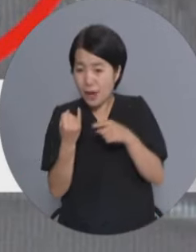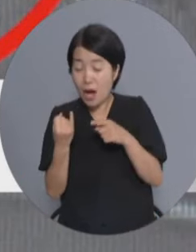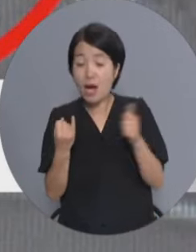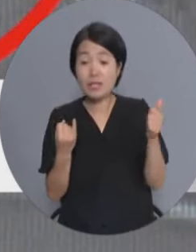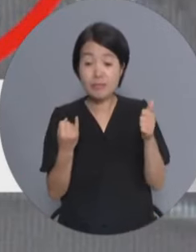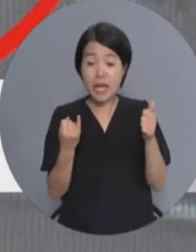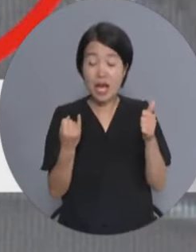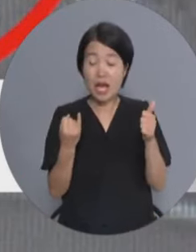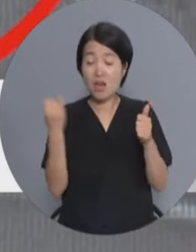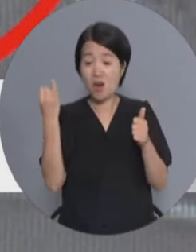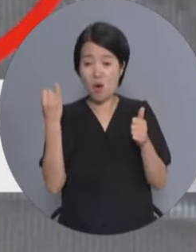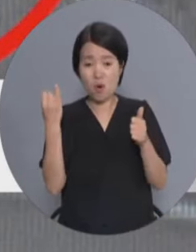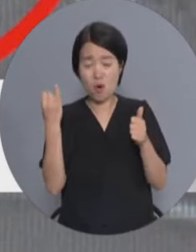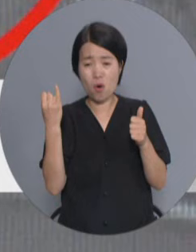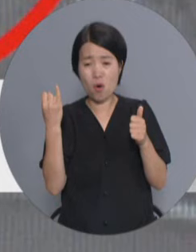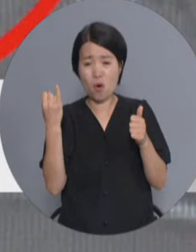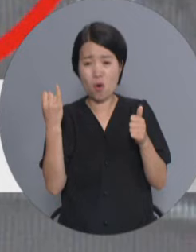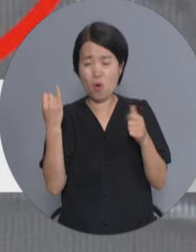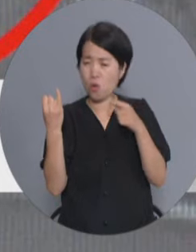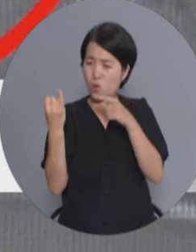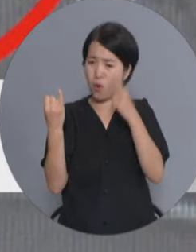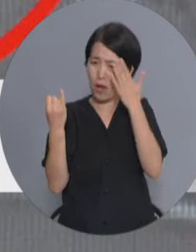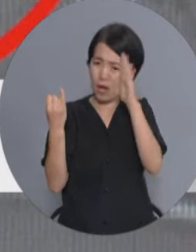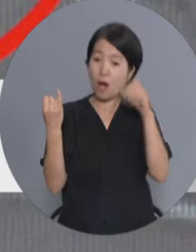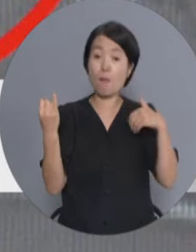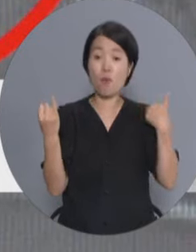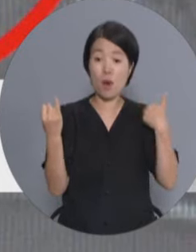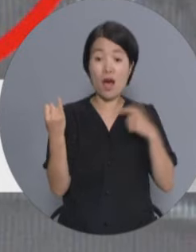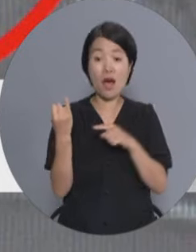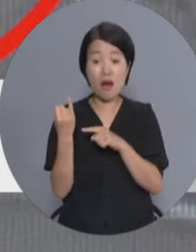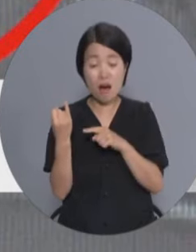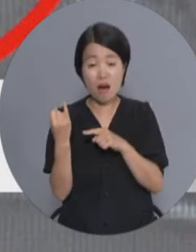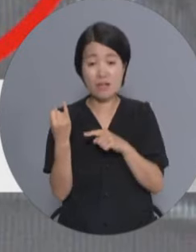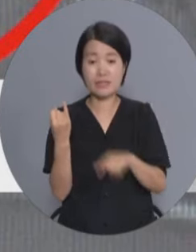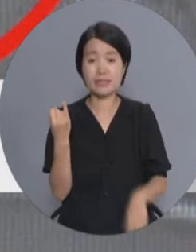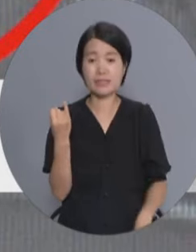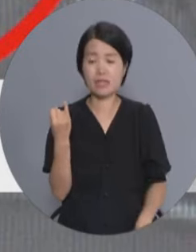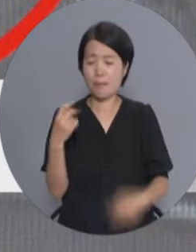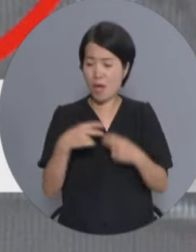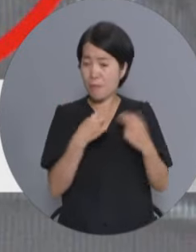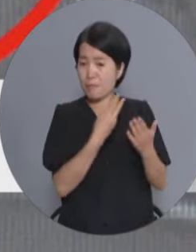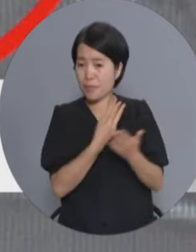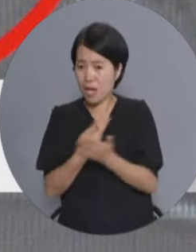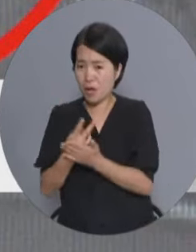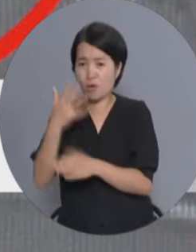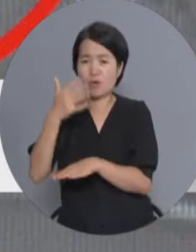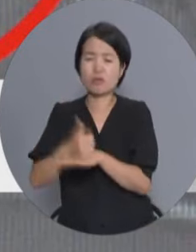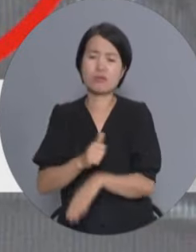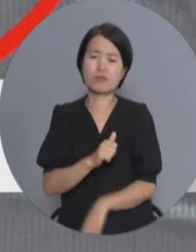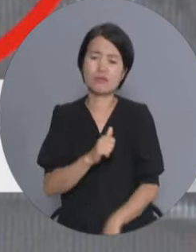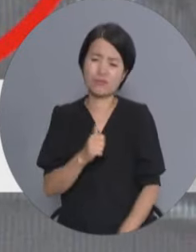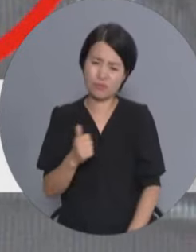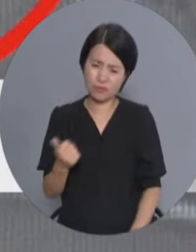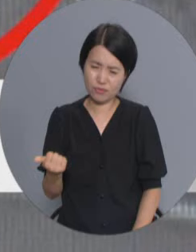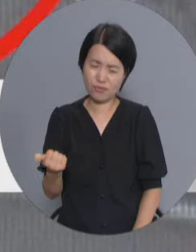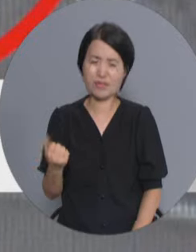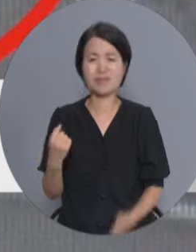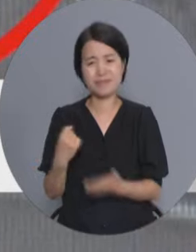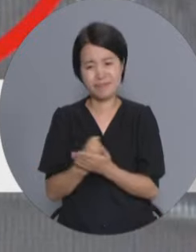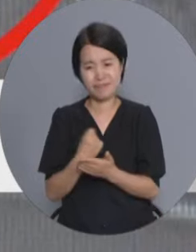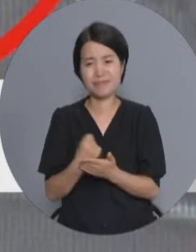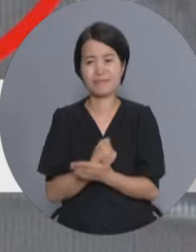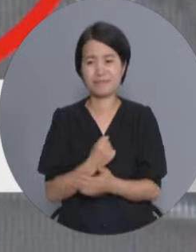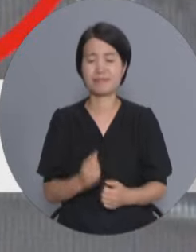남성과 여고생은 전혀 모르는 사이였고이 여고생은 병원으로 옮겨졌지만 결국 숨졌습니다